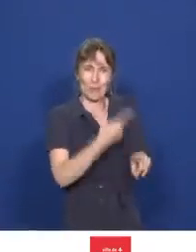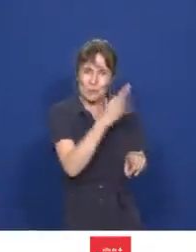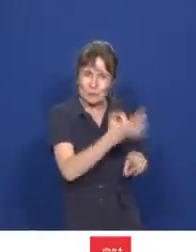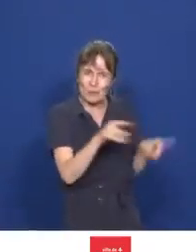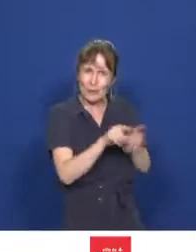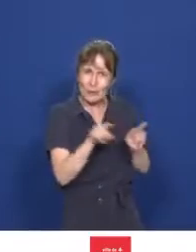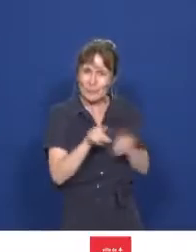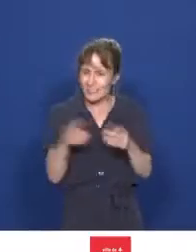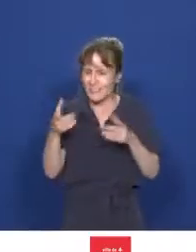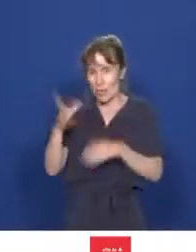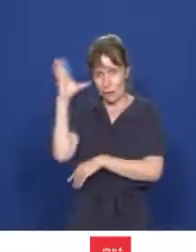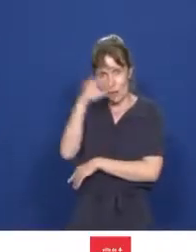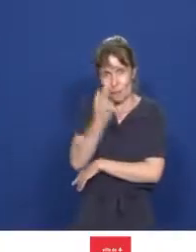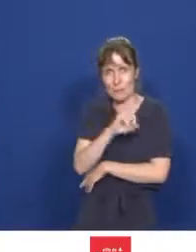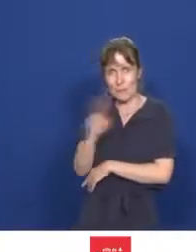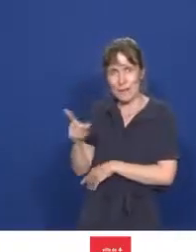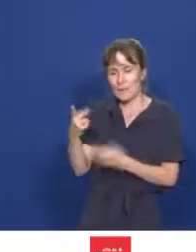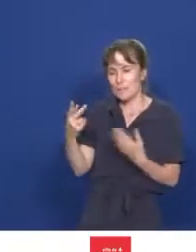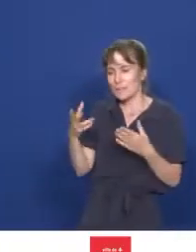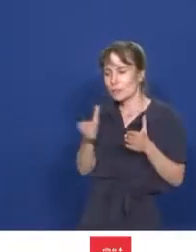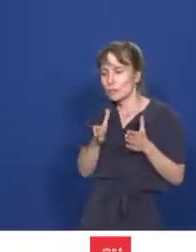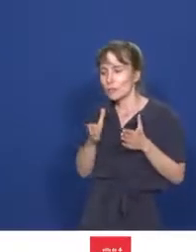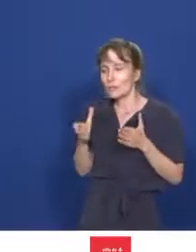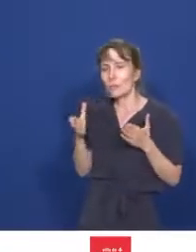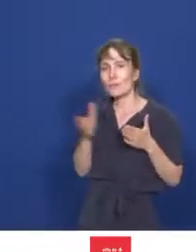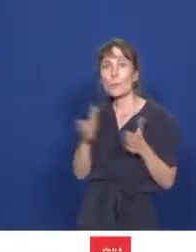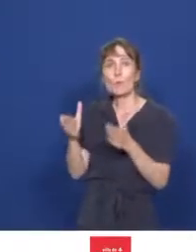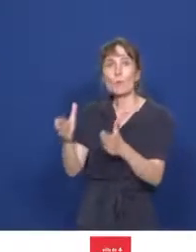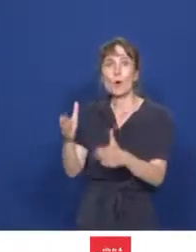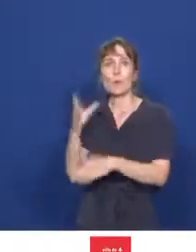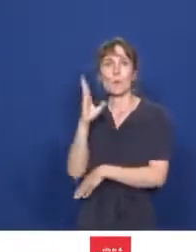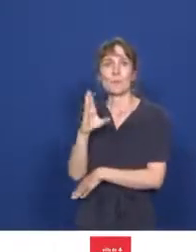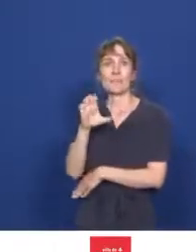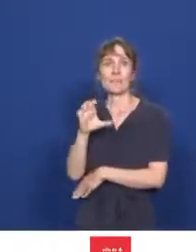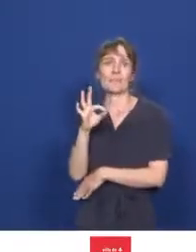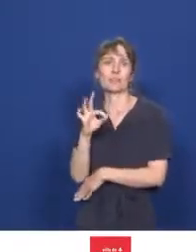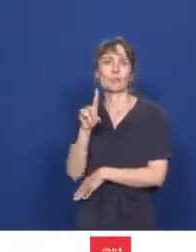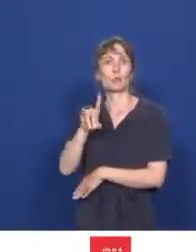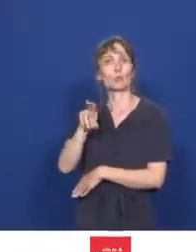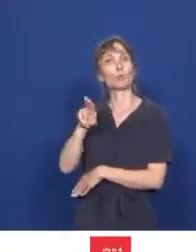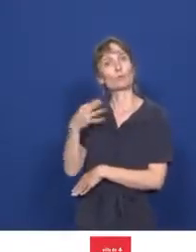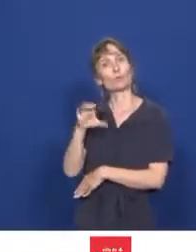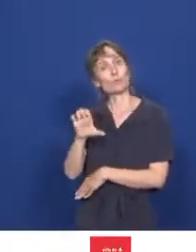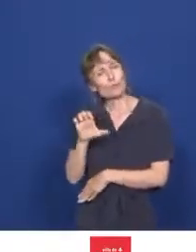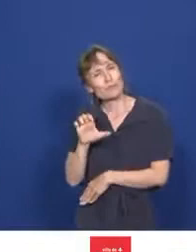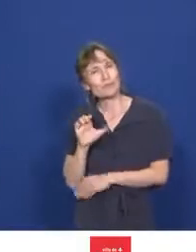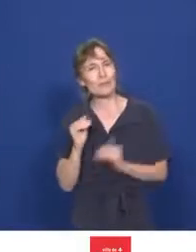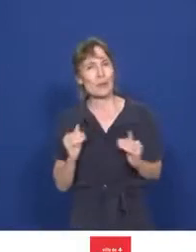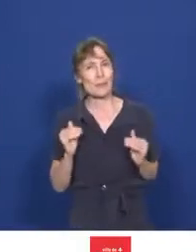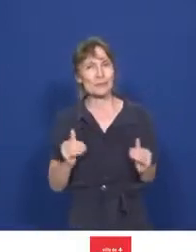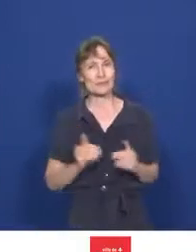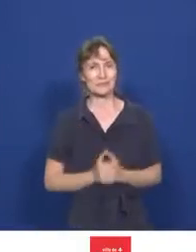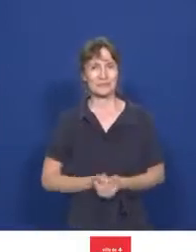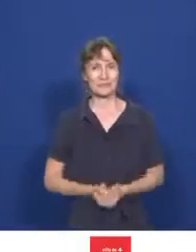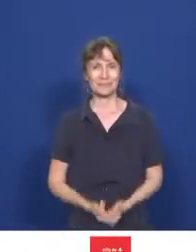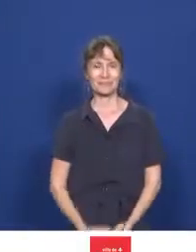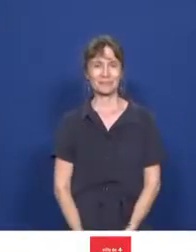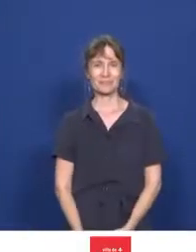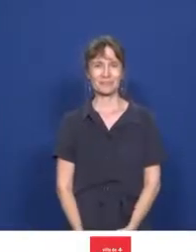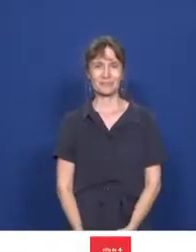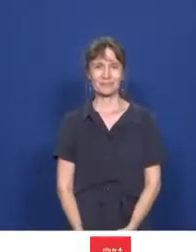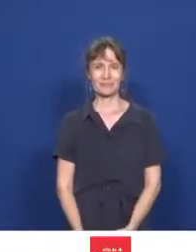cœur. Bien. Non, mais c'est une petite... c'est tout à fait... Alors, par contre, j'ai une question, là où vous